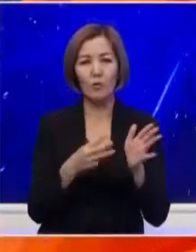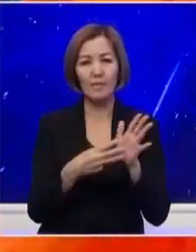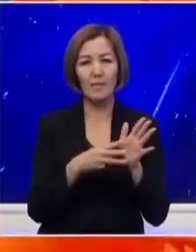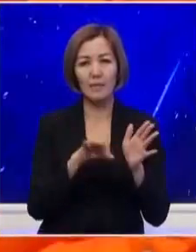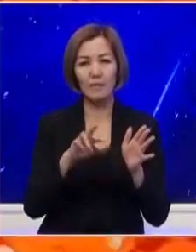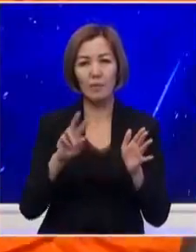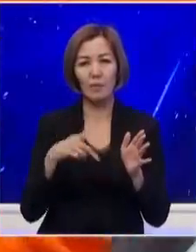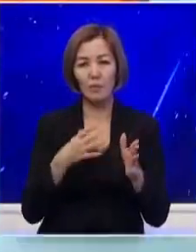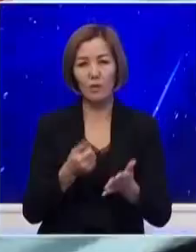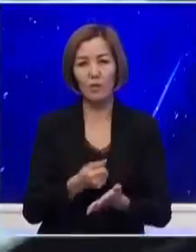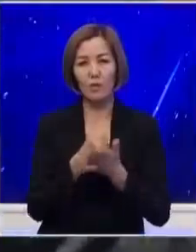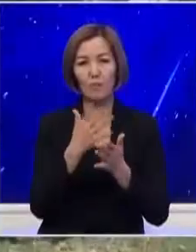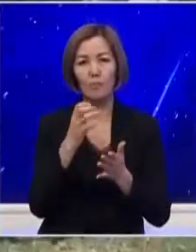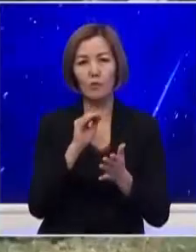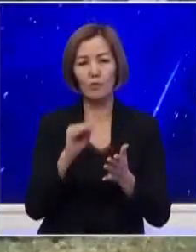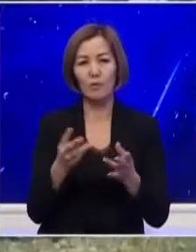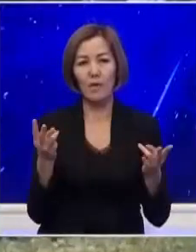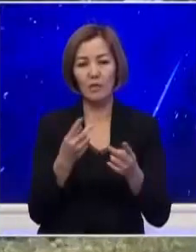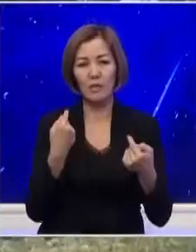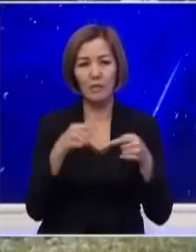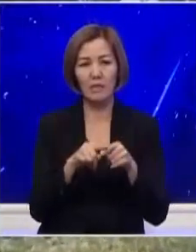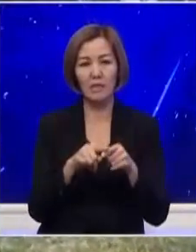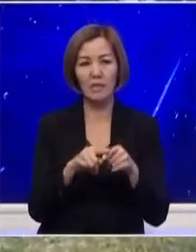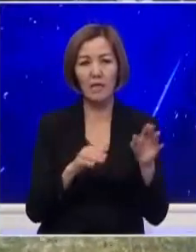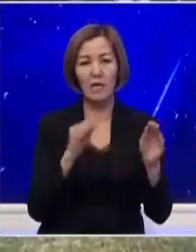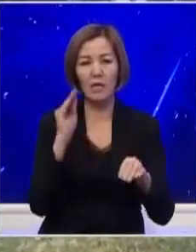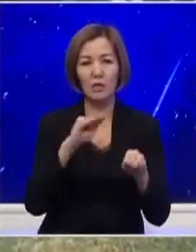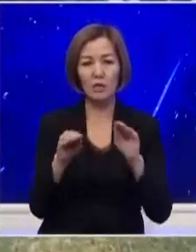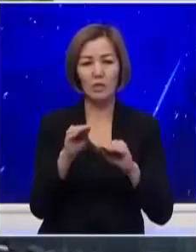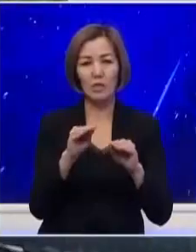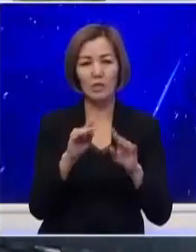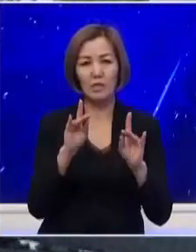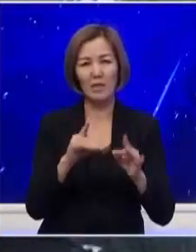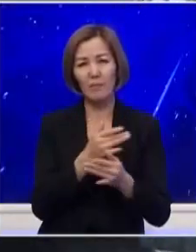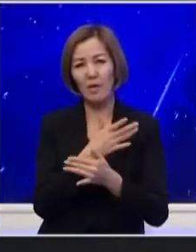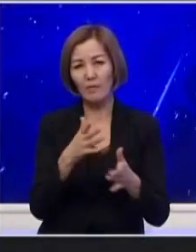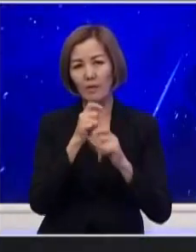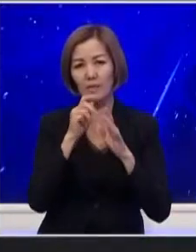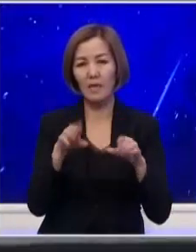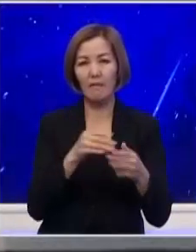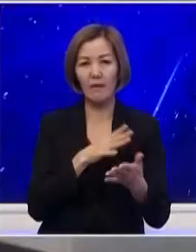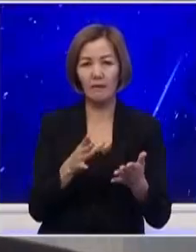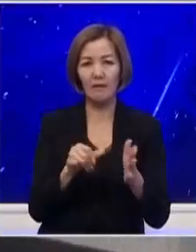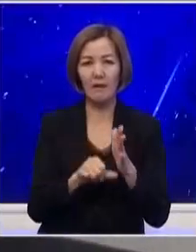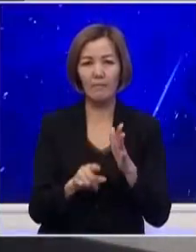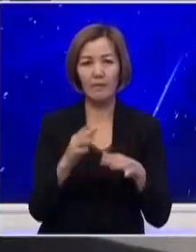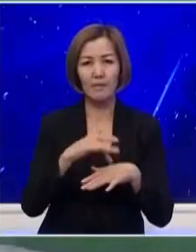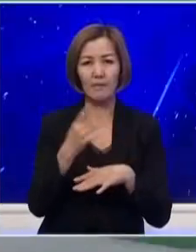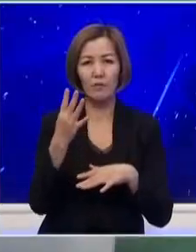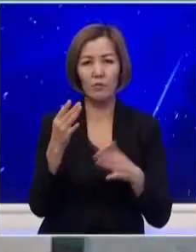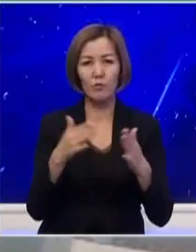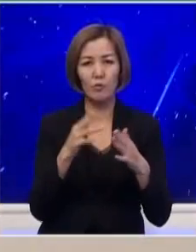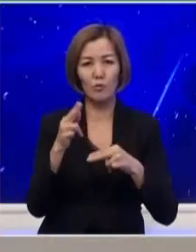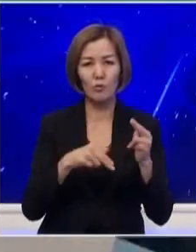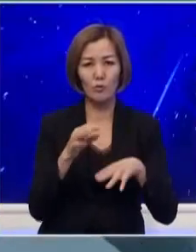бөлек демеушілер 500 мың теңгеге қажетті техника мен ішкі жабдықтарын сыйға тартты. Қазіргі таңда аймақта 60 пәтерлі 4 тұрғын